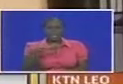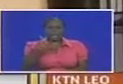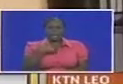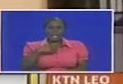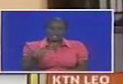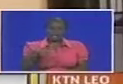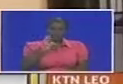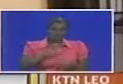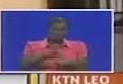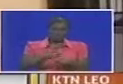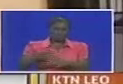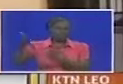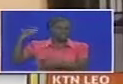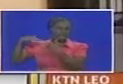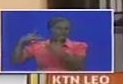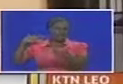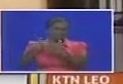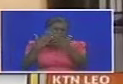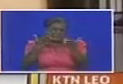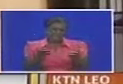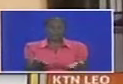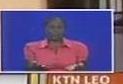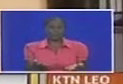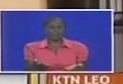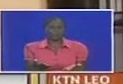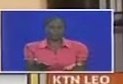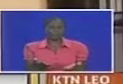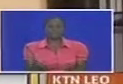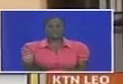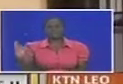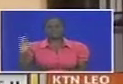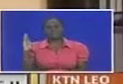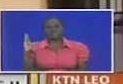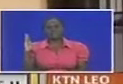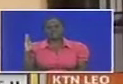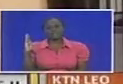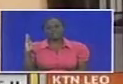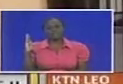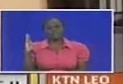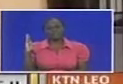sana, lakini mpaka dakika hii usalama